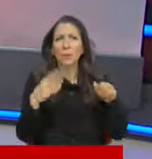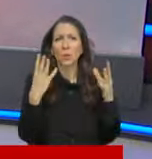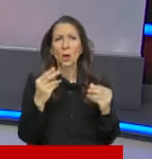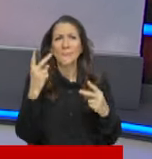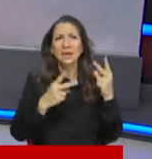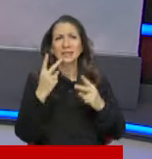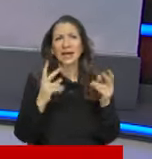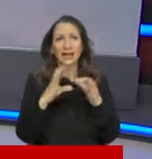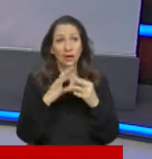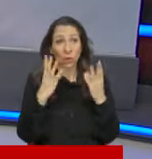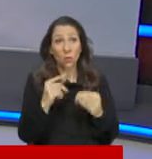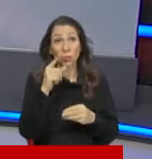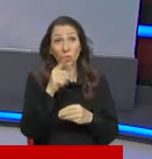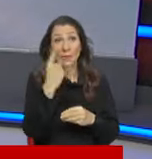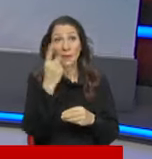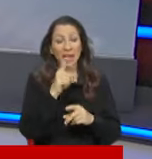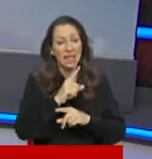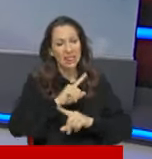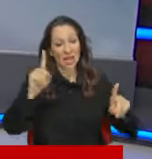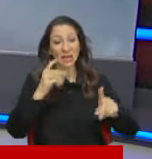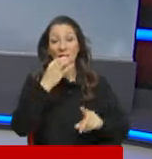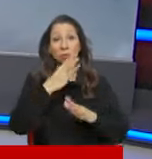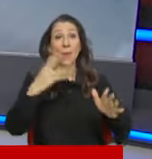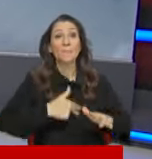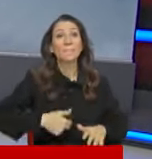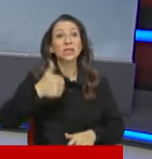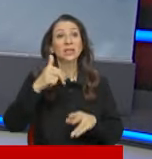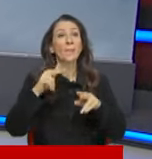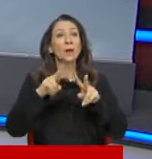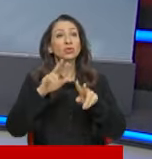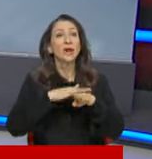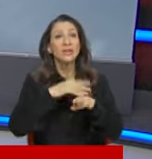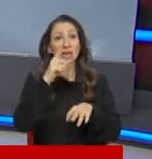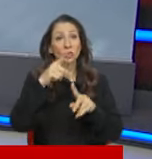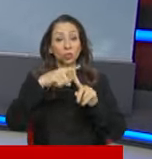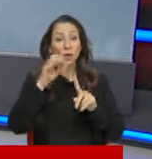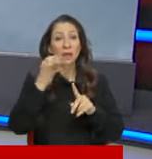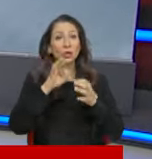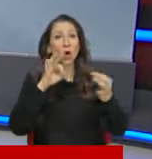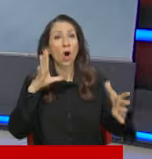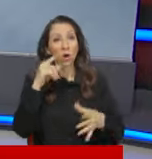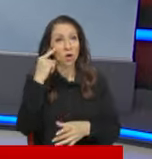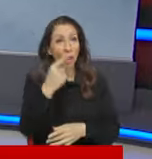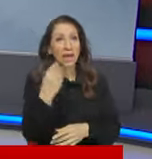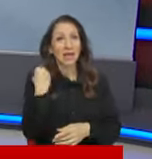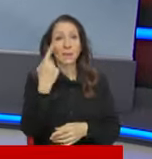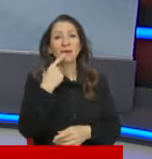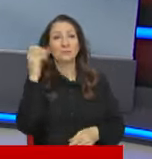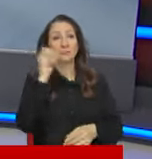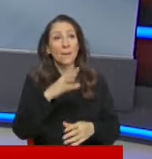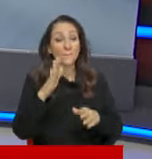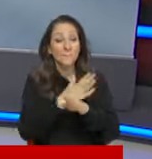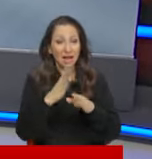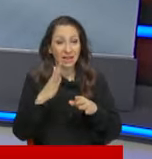ilgili olarak buna bir itiraz Ankara Büyükşehir Belediye Başkanı mansuru yavaştan Turgut Altın'a yönelik yeni bir salon mal